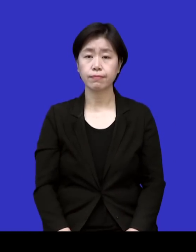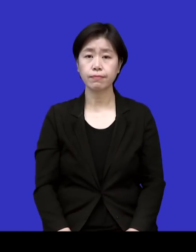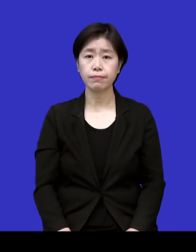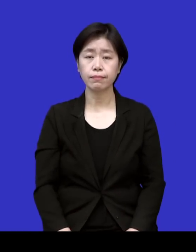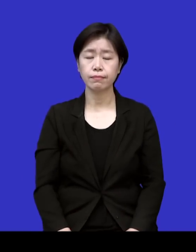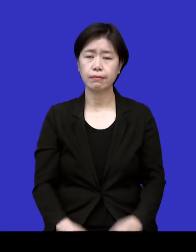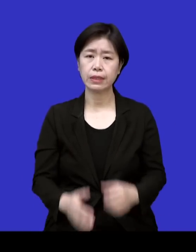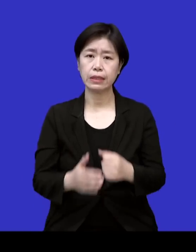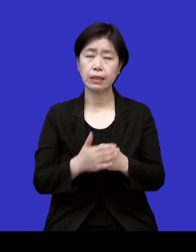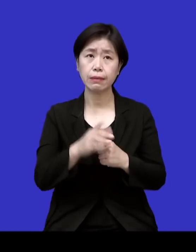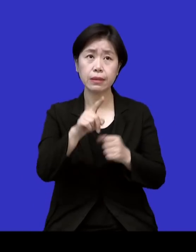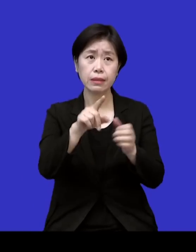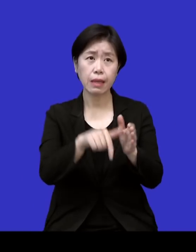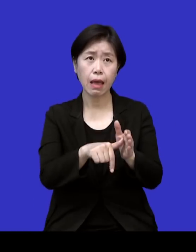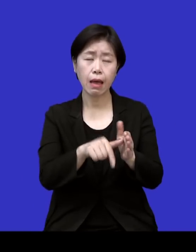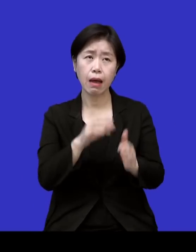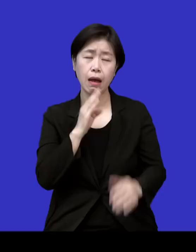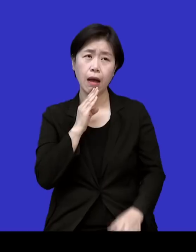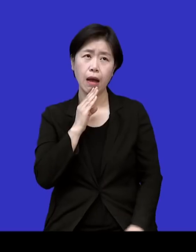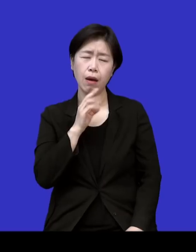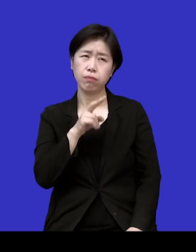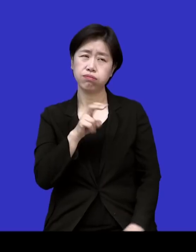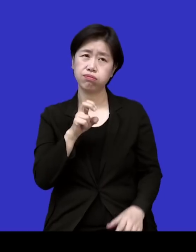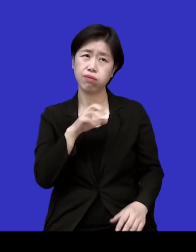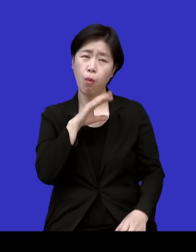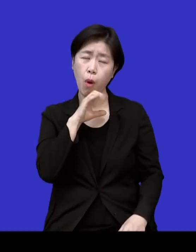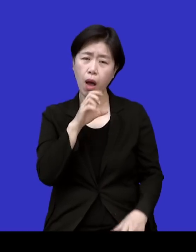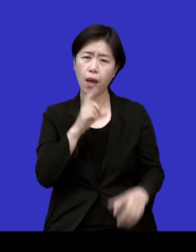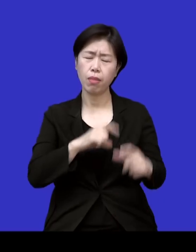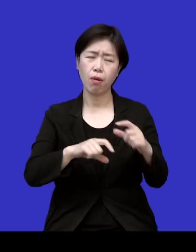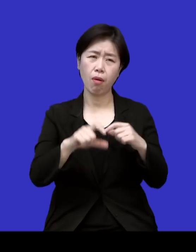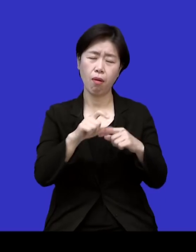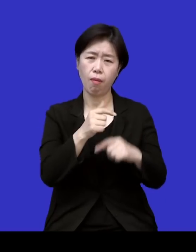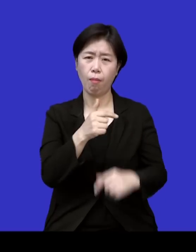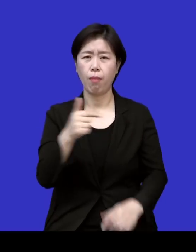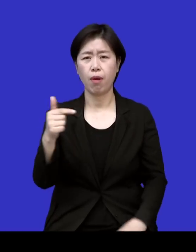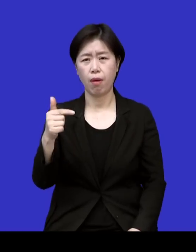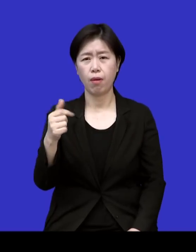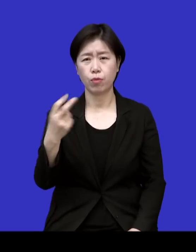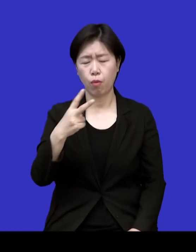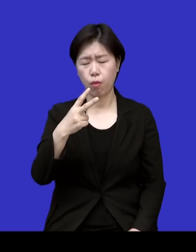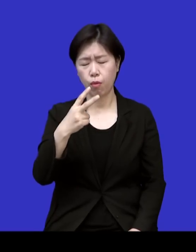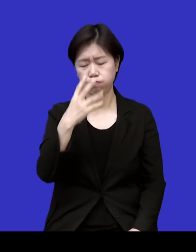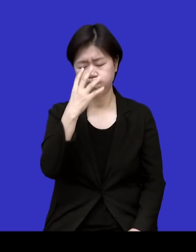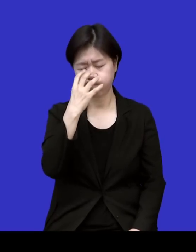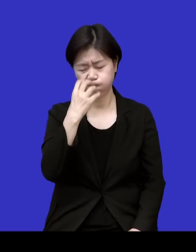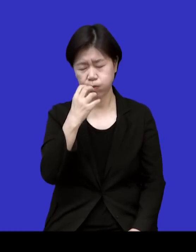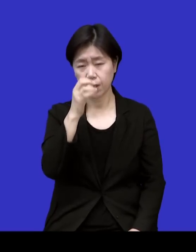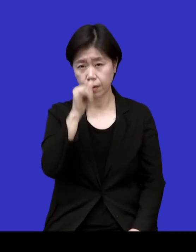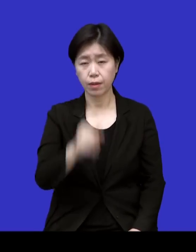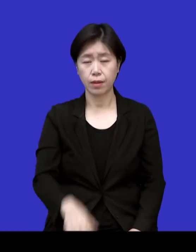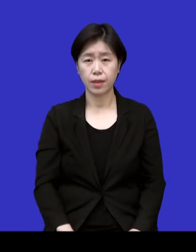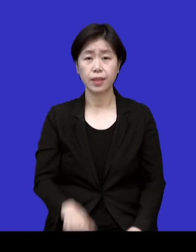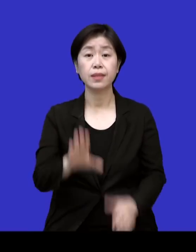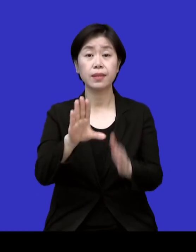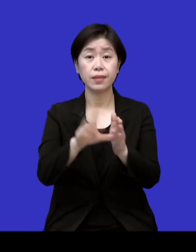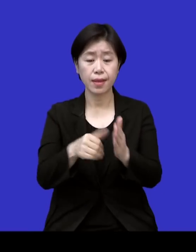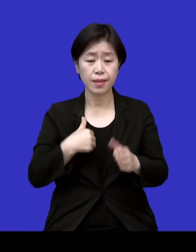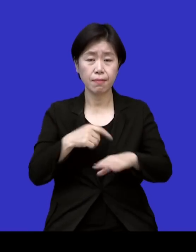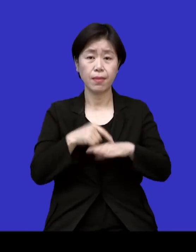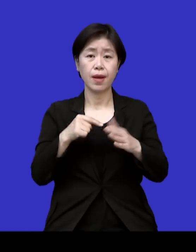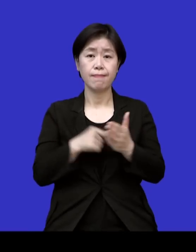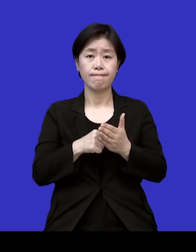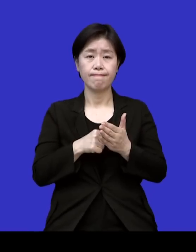그때가 정말 마지막 기회였던 것 같아요. 그러니까 그때 뭐 철커덕하면서 이렇게 빗장이 닫히고 그냥 마음의 문을